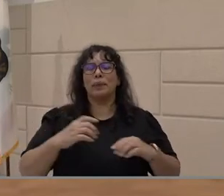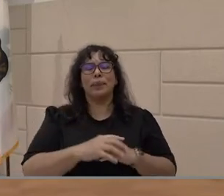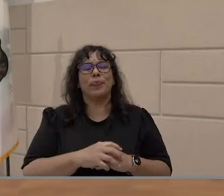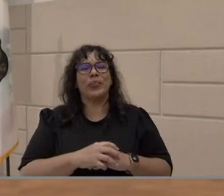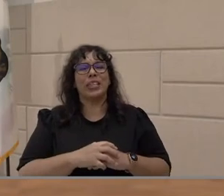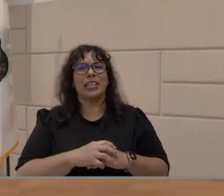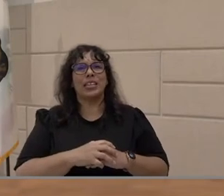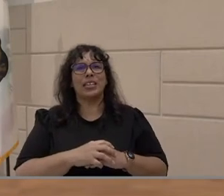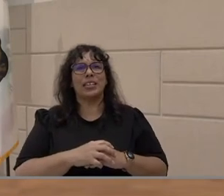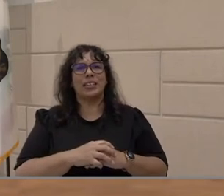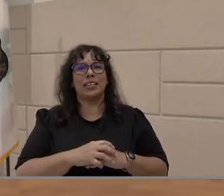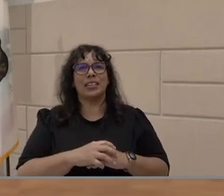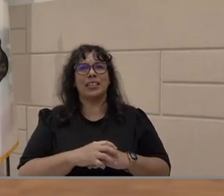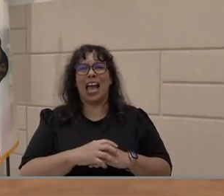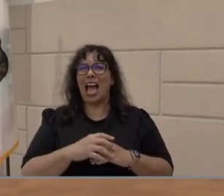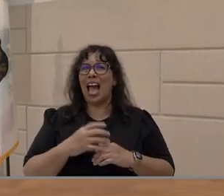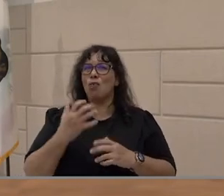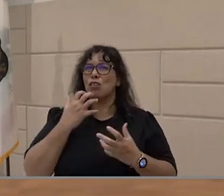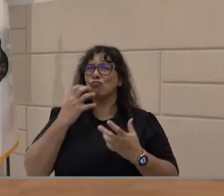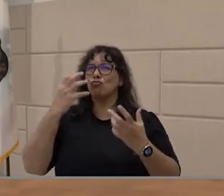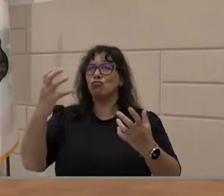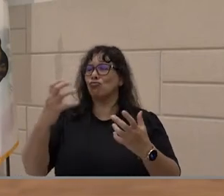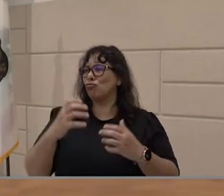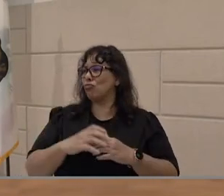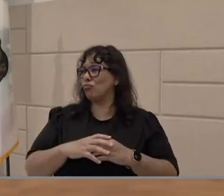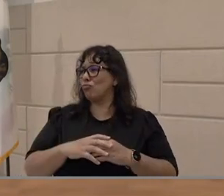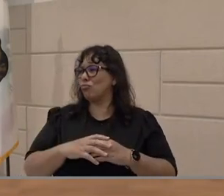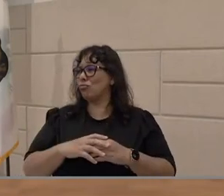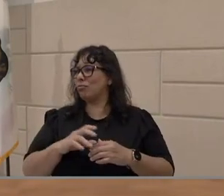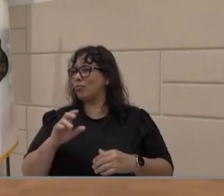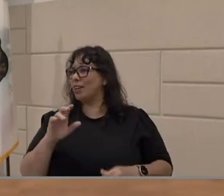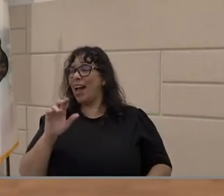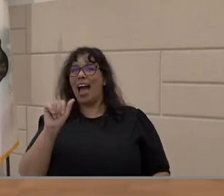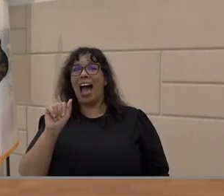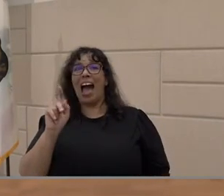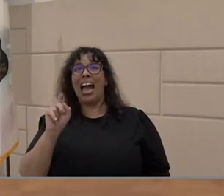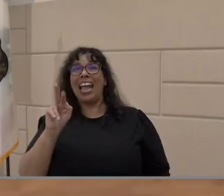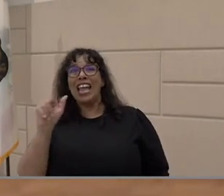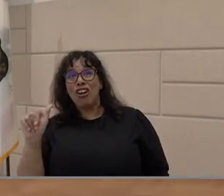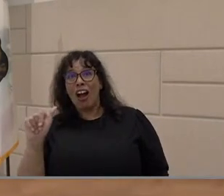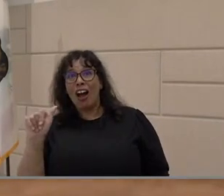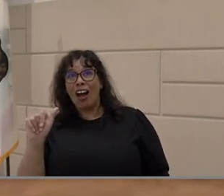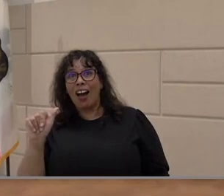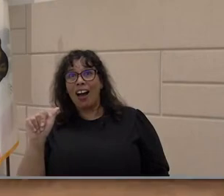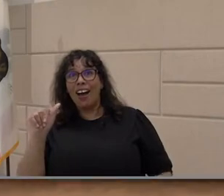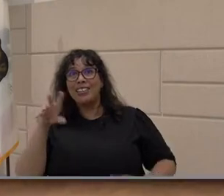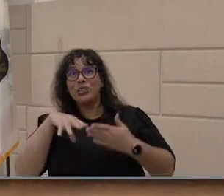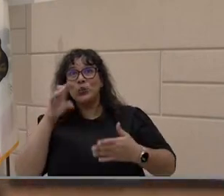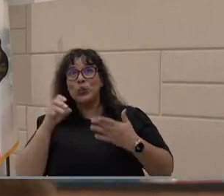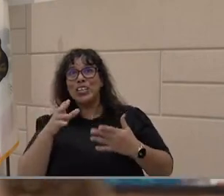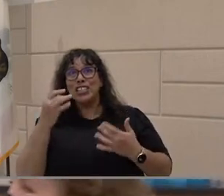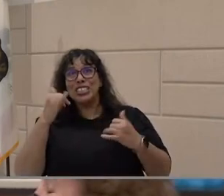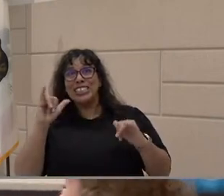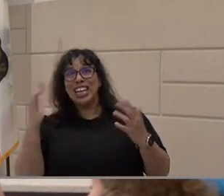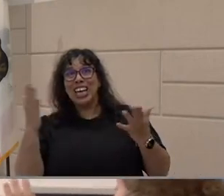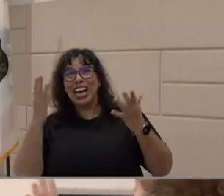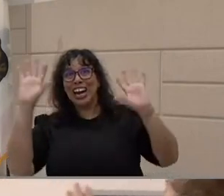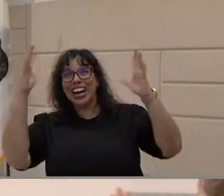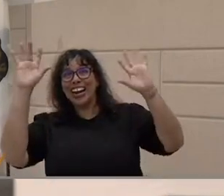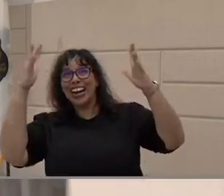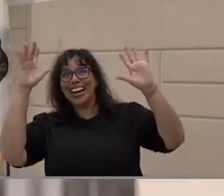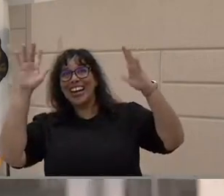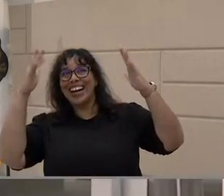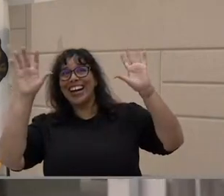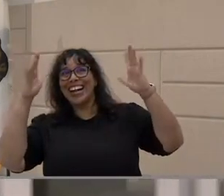មទាំងយើងទាំងអស់គ្នាផងតើយើងជានៅណាសូមអរគុណចំពោះអាខេរ៉ាសិស្សម្នាក់ឈ្មោះ